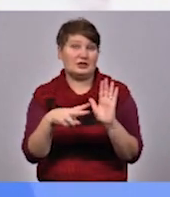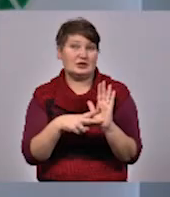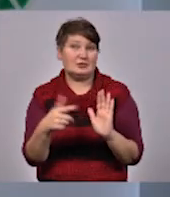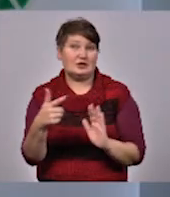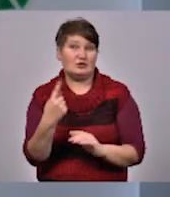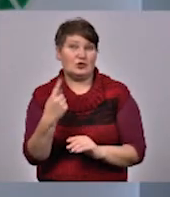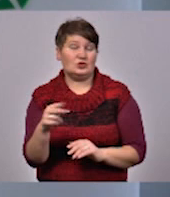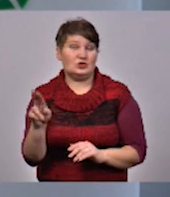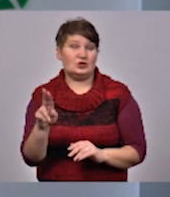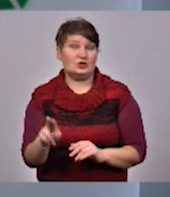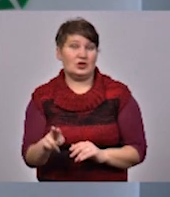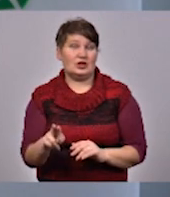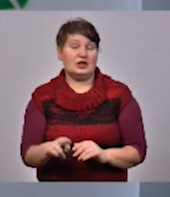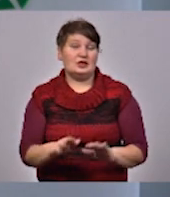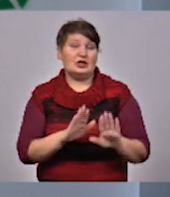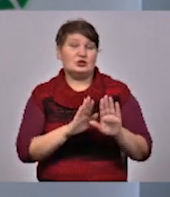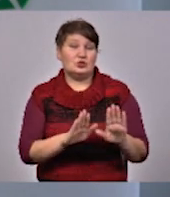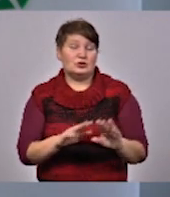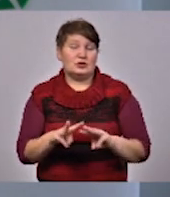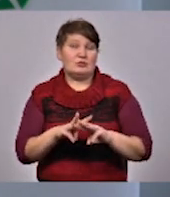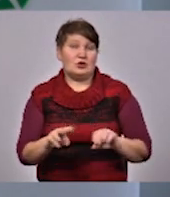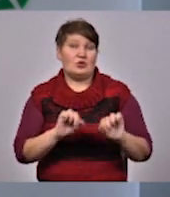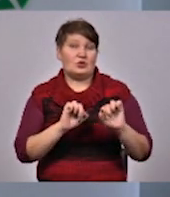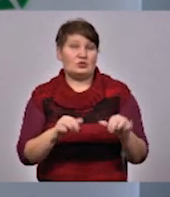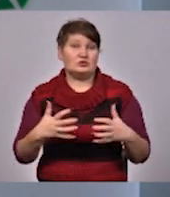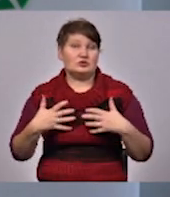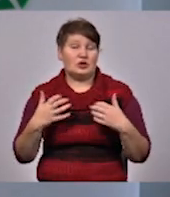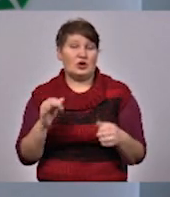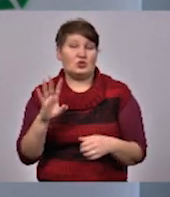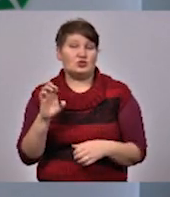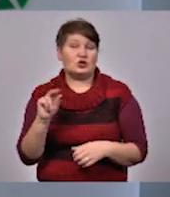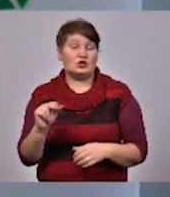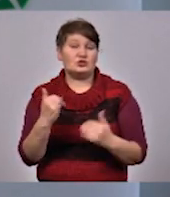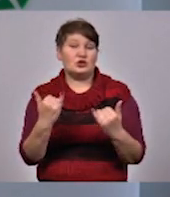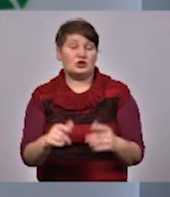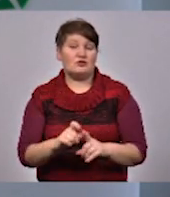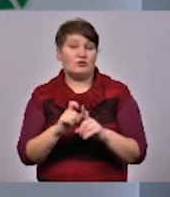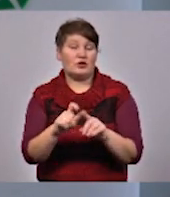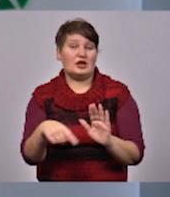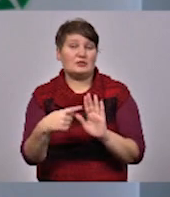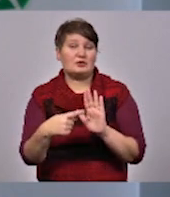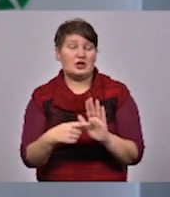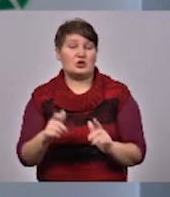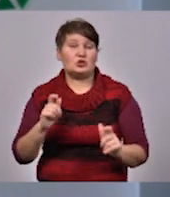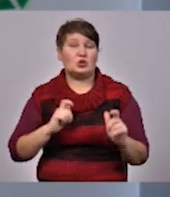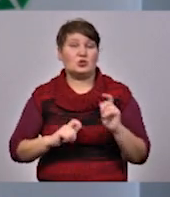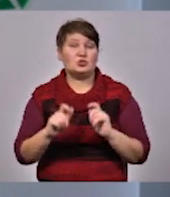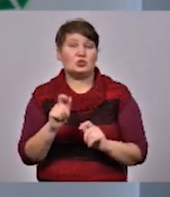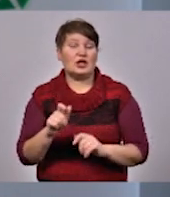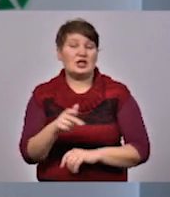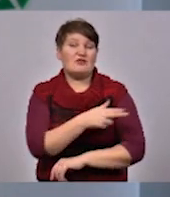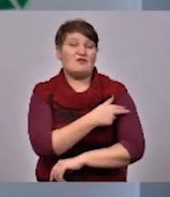долар. Заступниця міністра охорони здоров'я Младена Качурець сьогодні відповіла на запитання щодо інтернатури